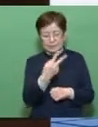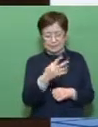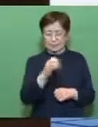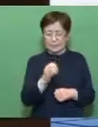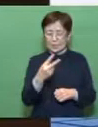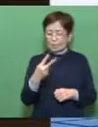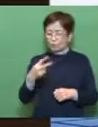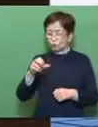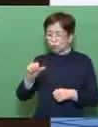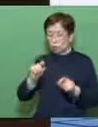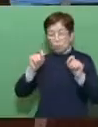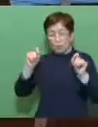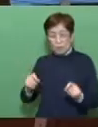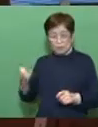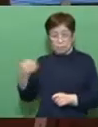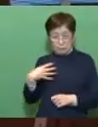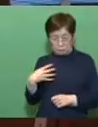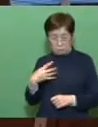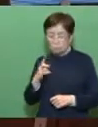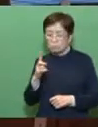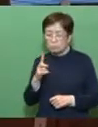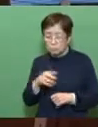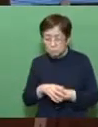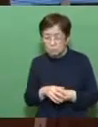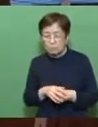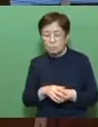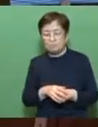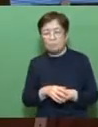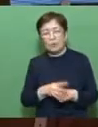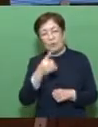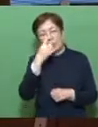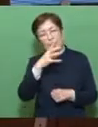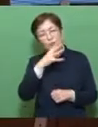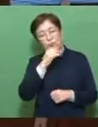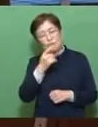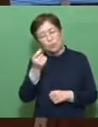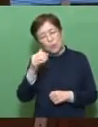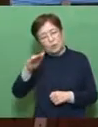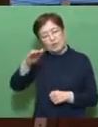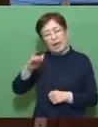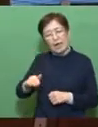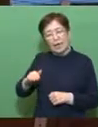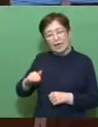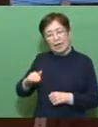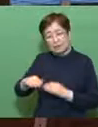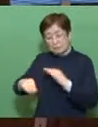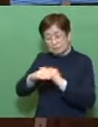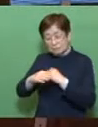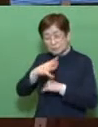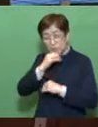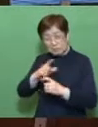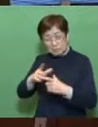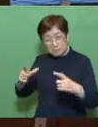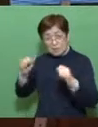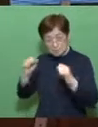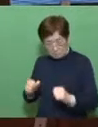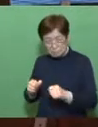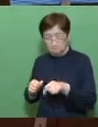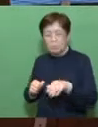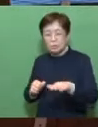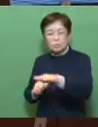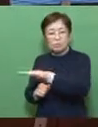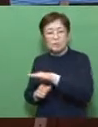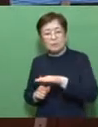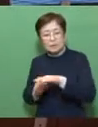はいそれはなぜかと言とあの私よりももうちょっと下の段階の世代がねはいみんなあの